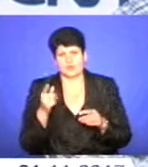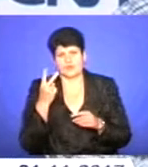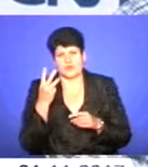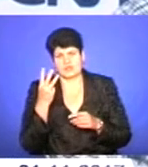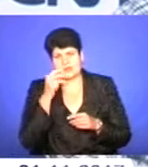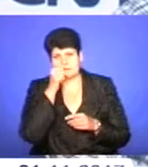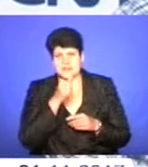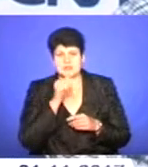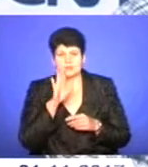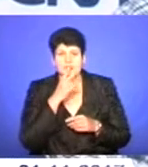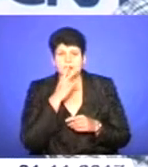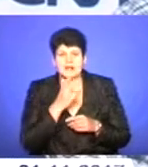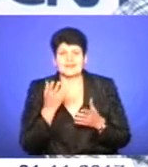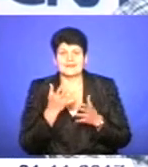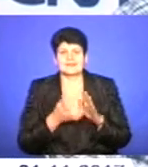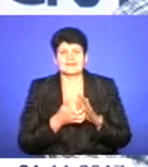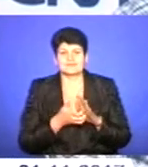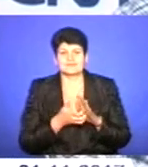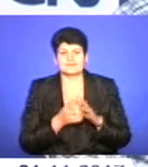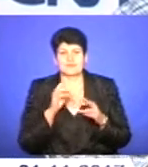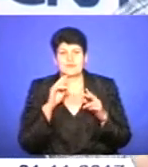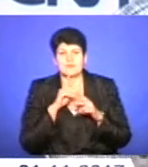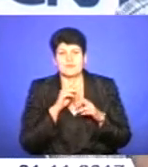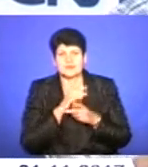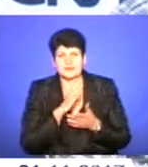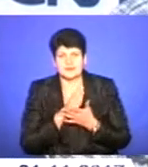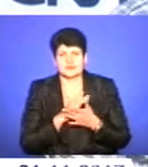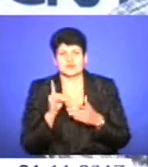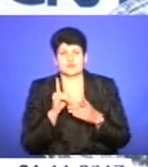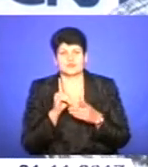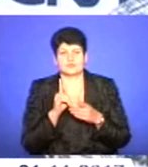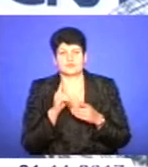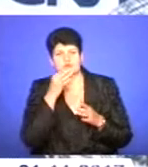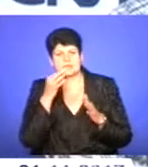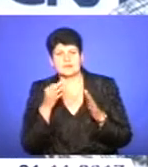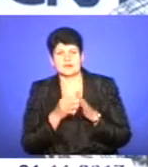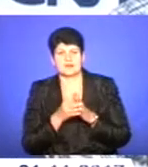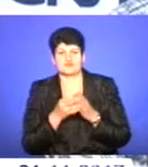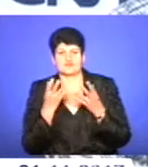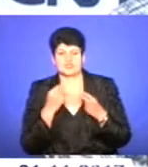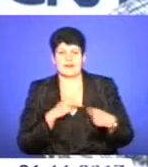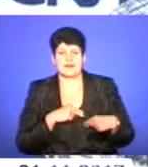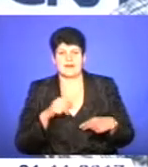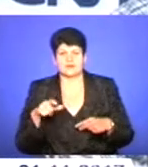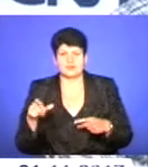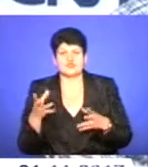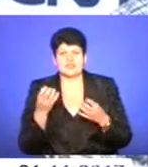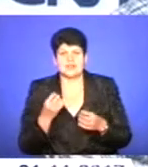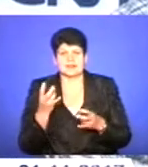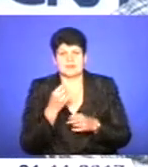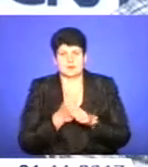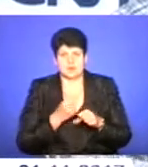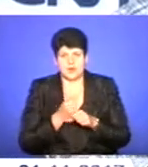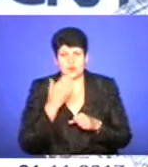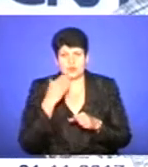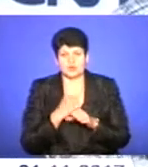місяців ми будемо бачити, які є недоліки даної програми, що можливо кадровики підскажуть, що треба змінити, і що потрібно доопрацювати. І коли ми вже зробимо